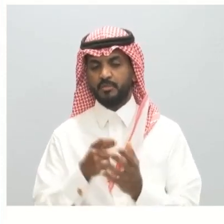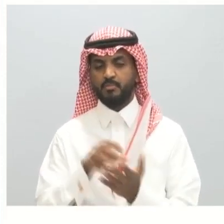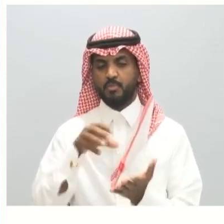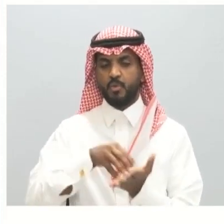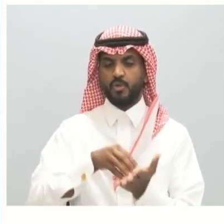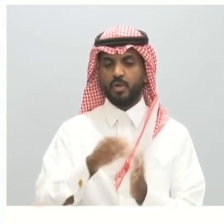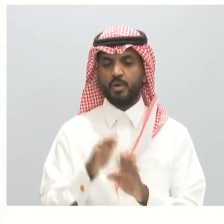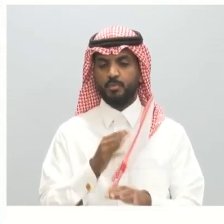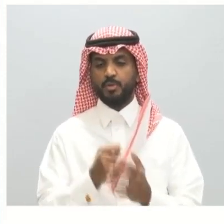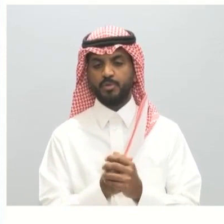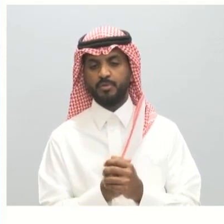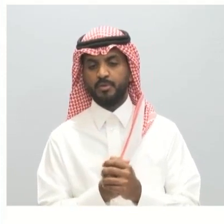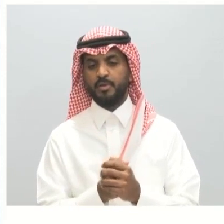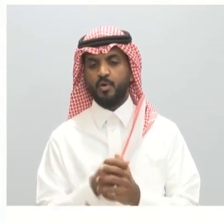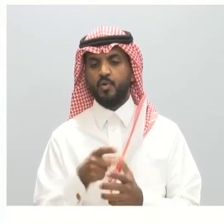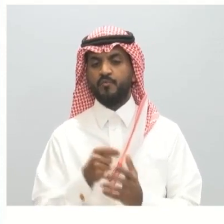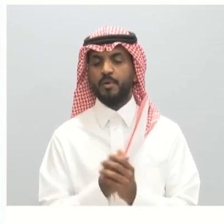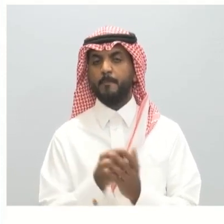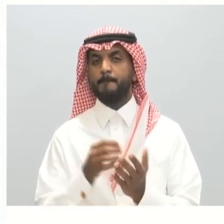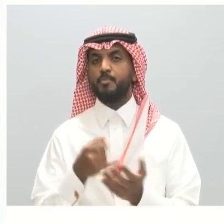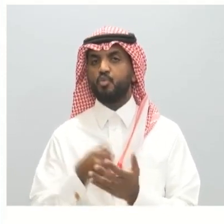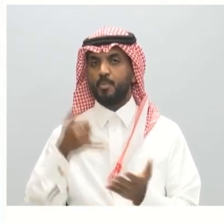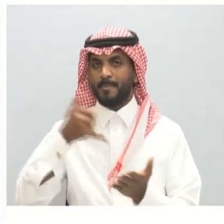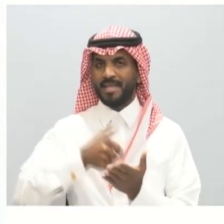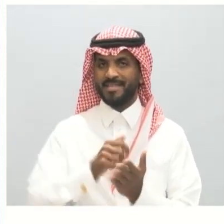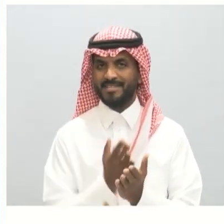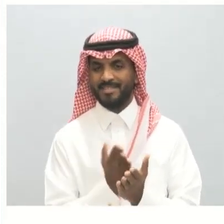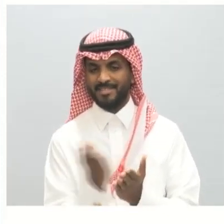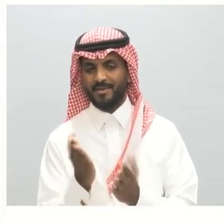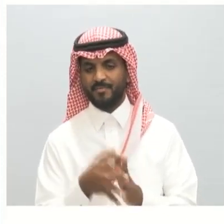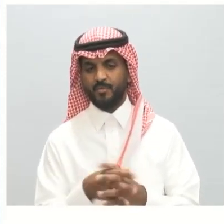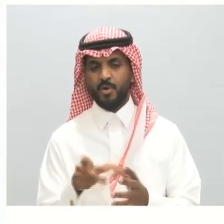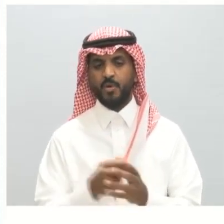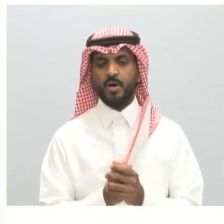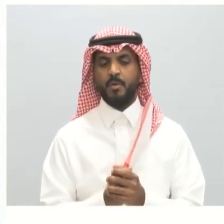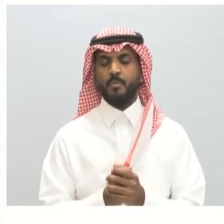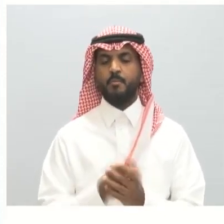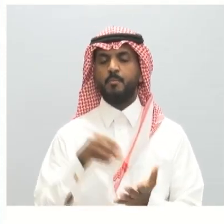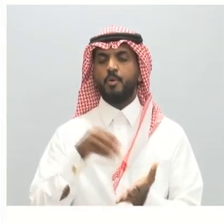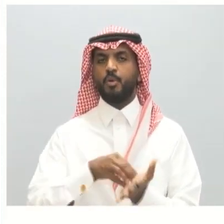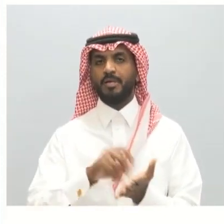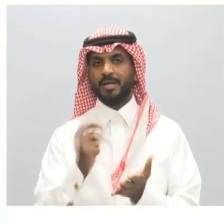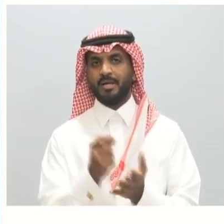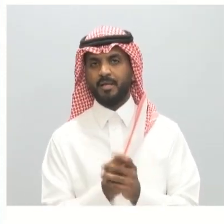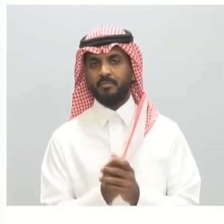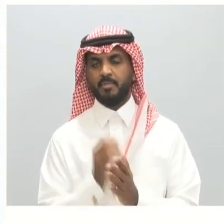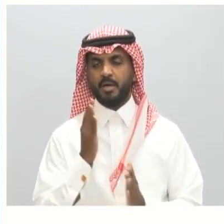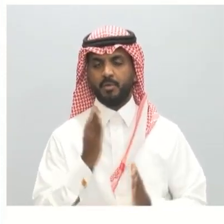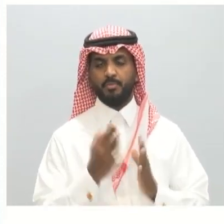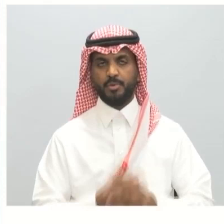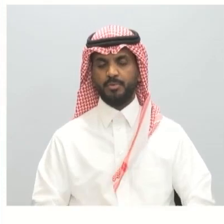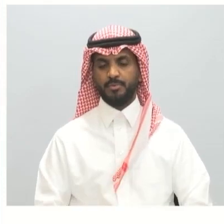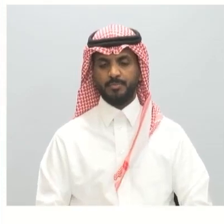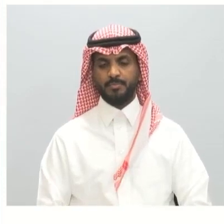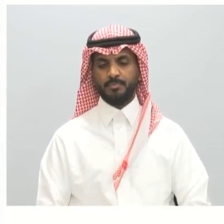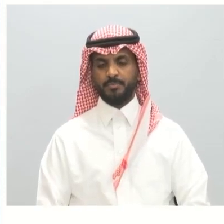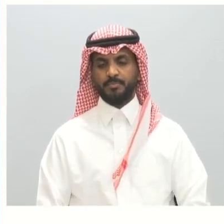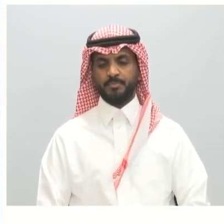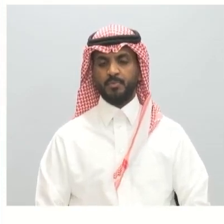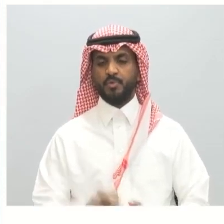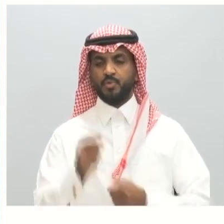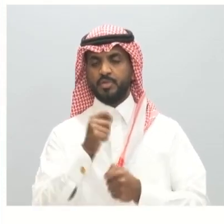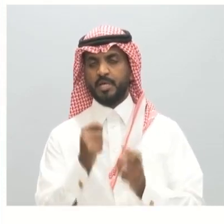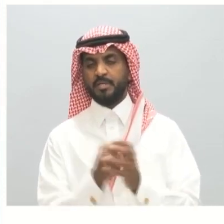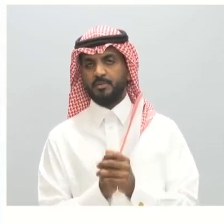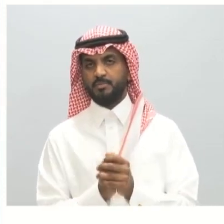موضع الروبوت الافتراضي وفق مركزه للانعطاف وهو ايضا موقع قلم الروبوت يستخدم